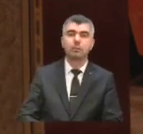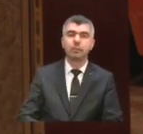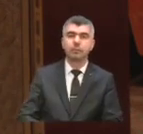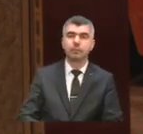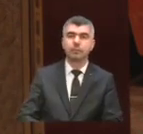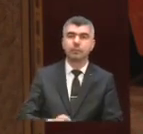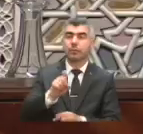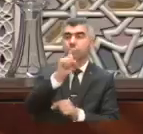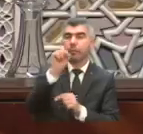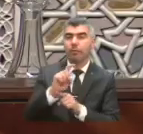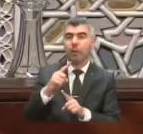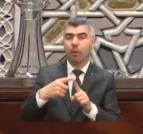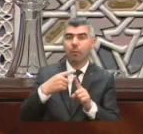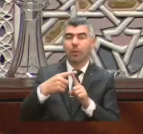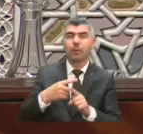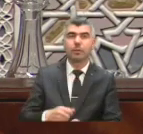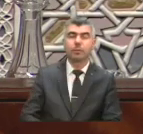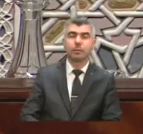تعقيب سيد نائب.